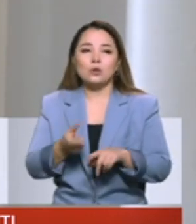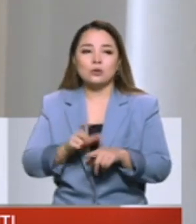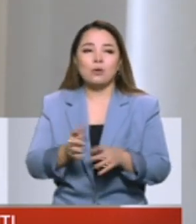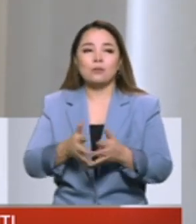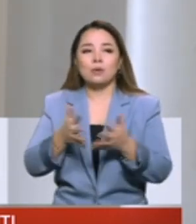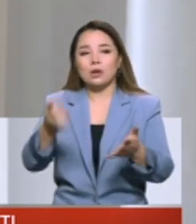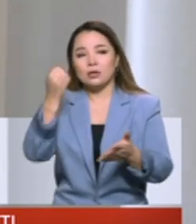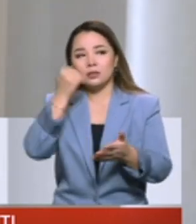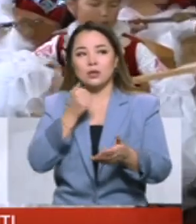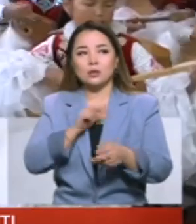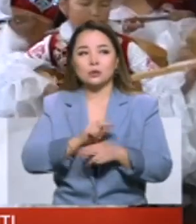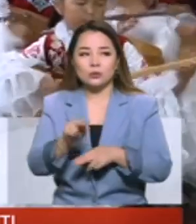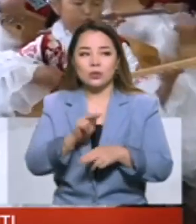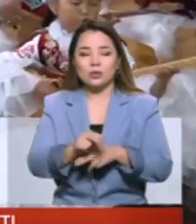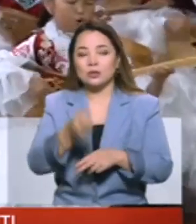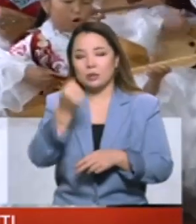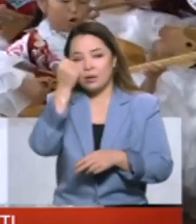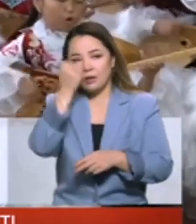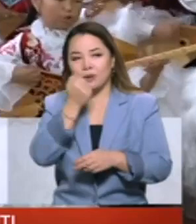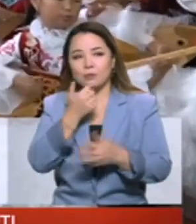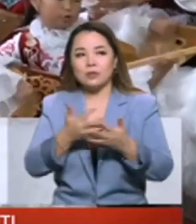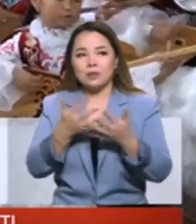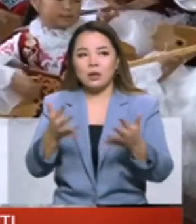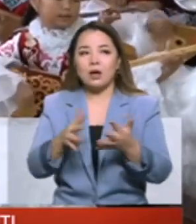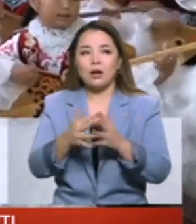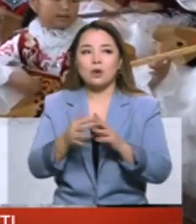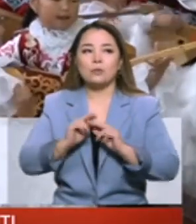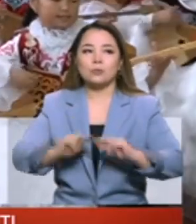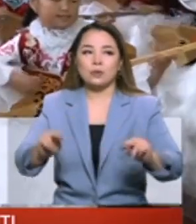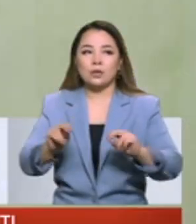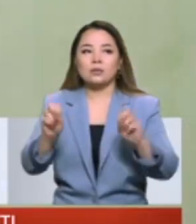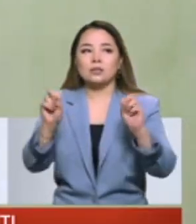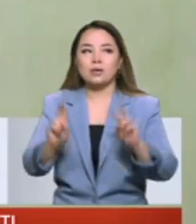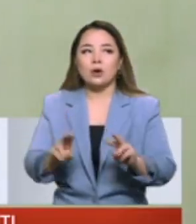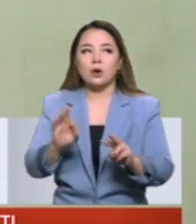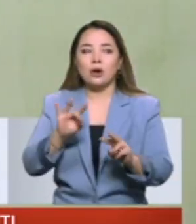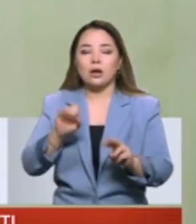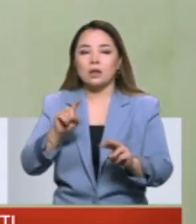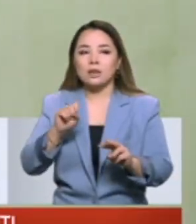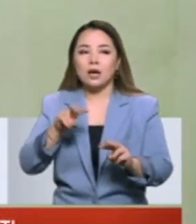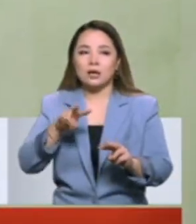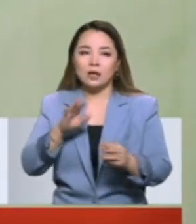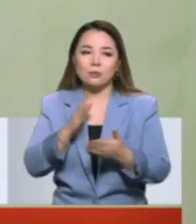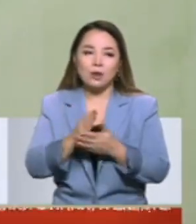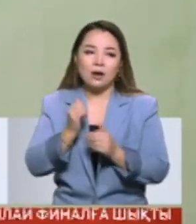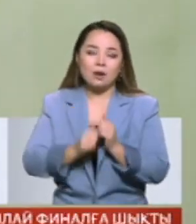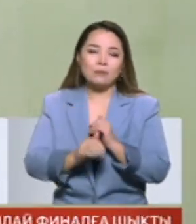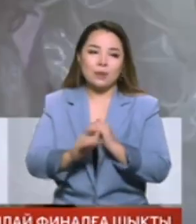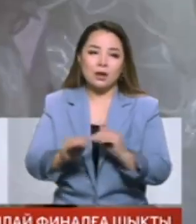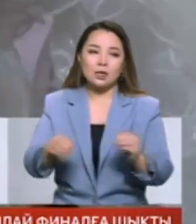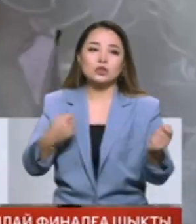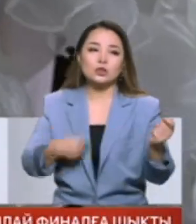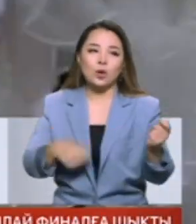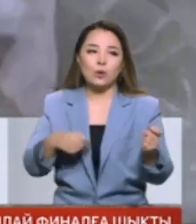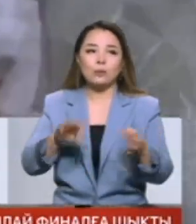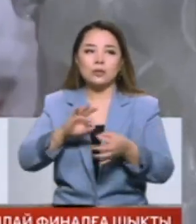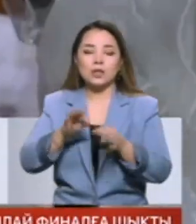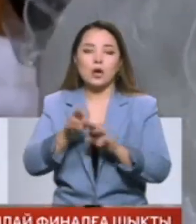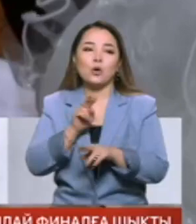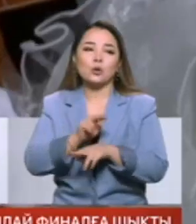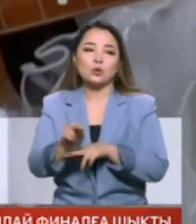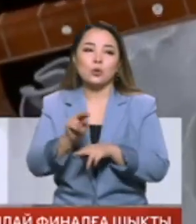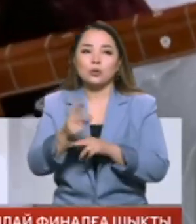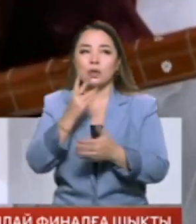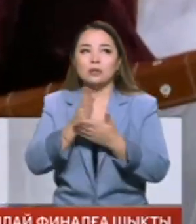үлкен, бізге өнер үйреткені үшін. Ауыл мектебінде музыка пәнінен сабақ беретін Оразәлі Юнысбеков әр балаға домбыра тартудың қыр-сырын жалықпай